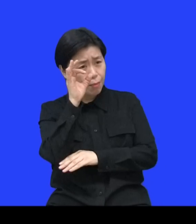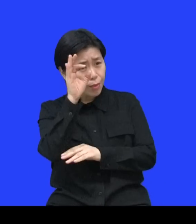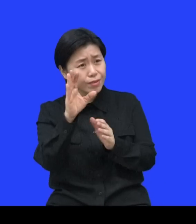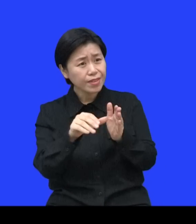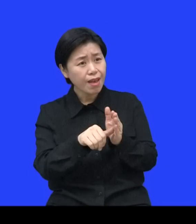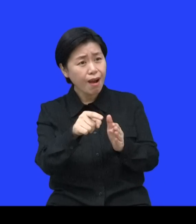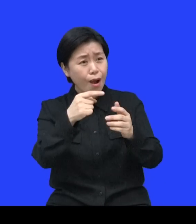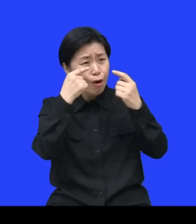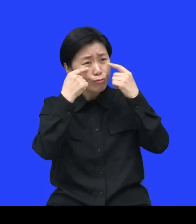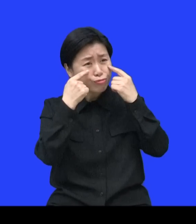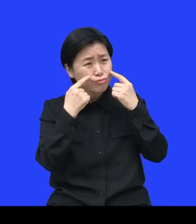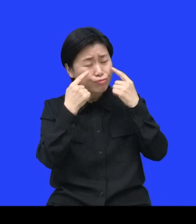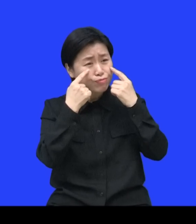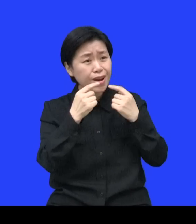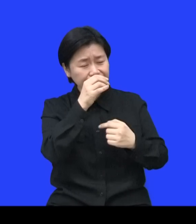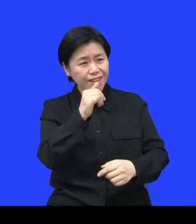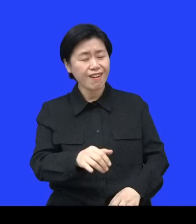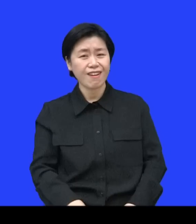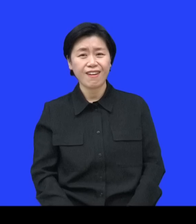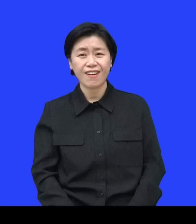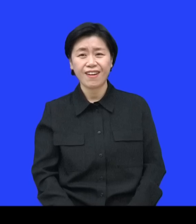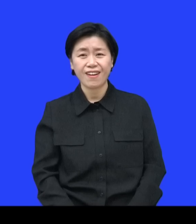보이는 목사님 목소리 막 진짜 진짜